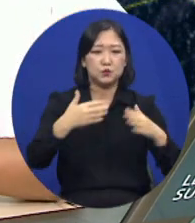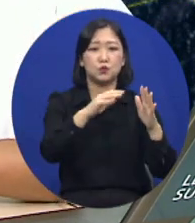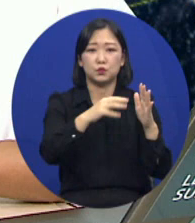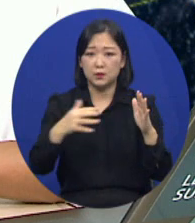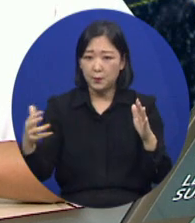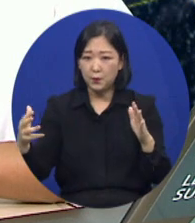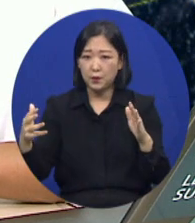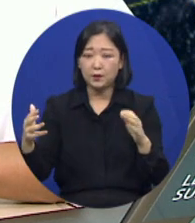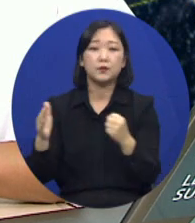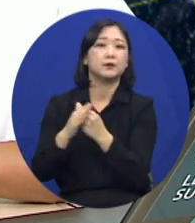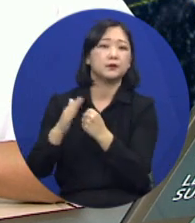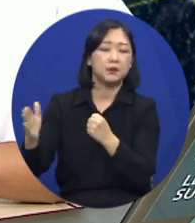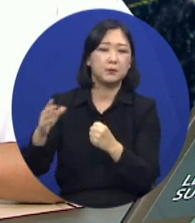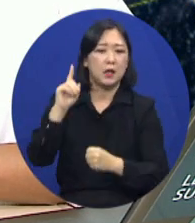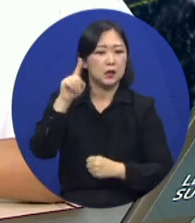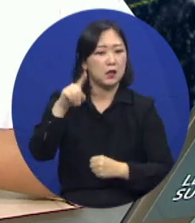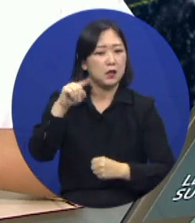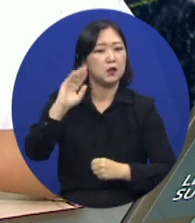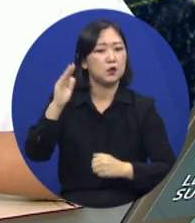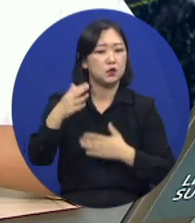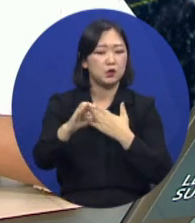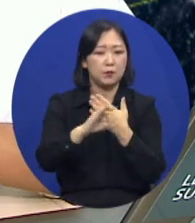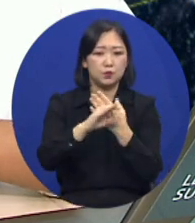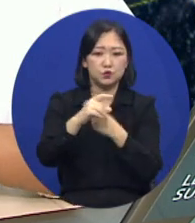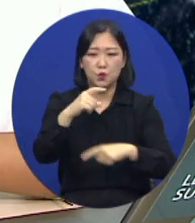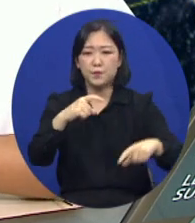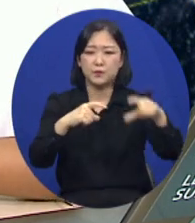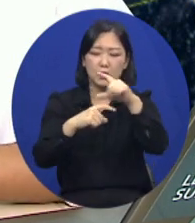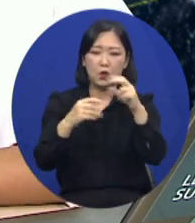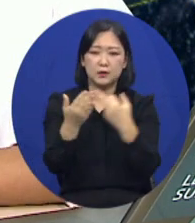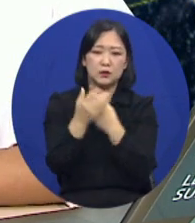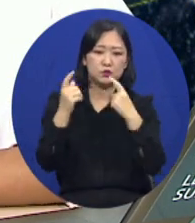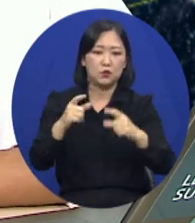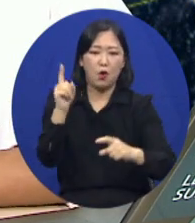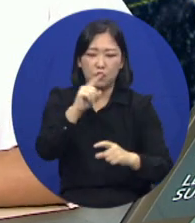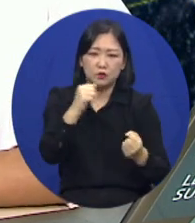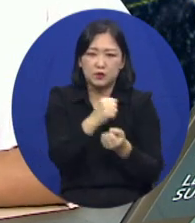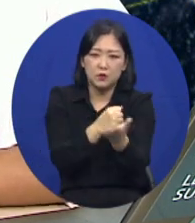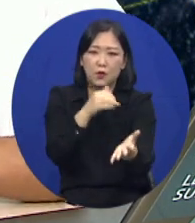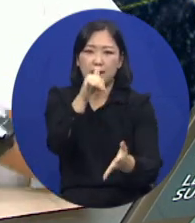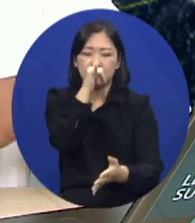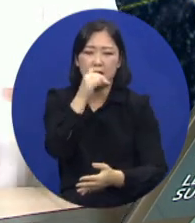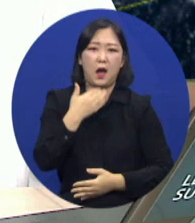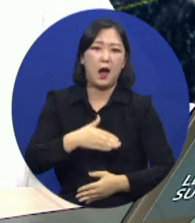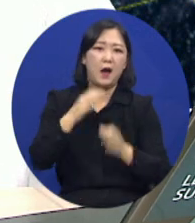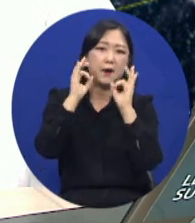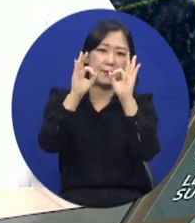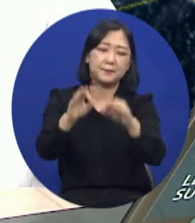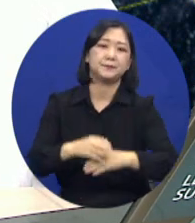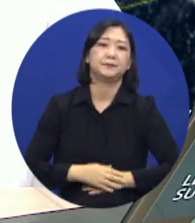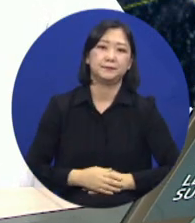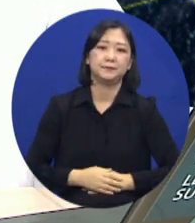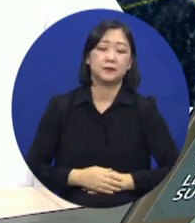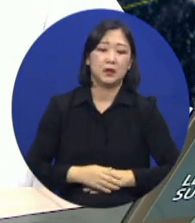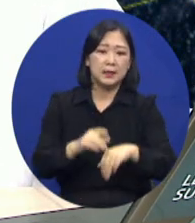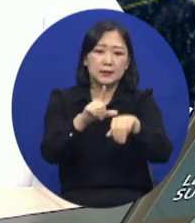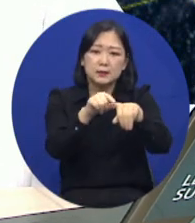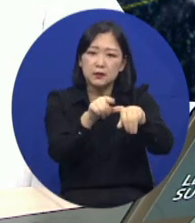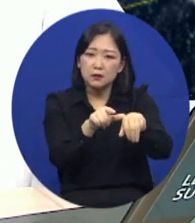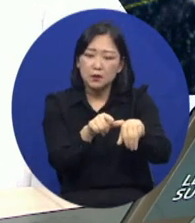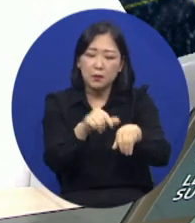간 거거든요. 그래서 네. 내일 되면은 좀 더 이제 제주에 어떤 영향을 줄지 이제 알아볼 수 있을 것 같습니다. 네. 지금